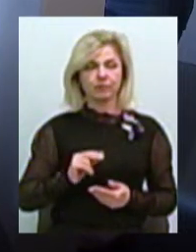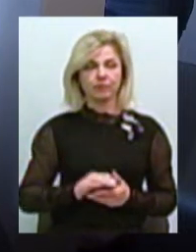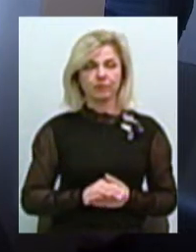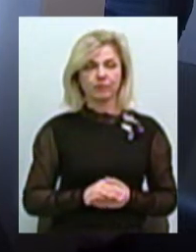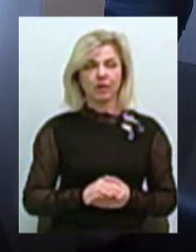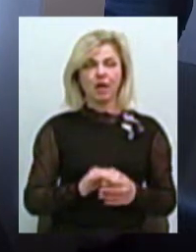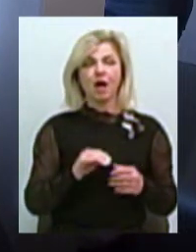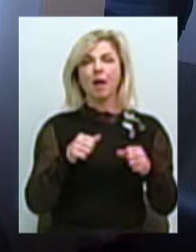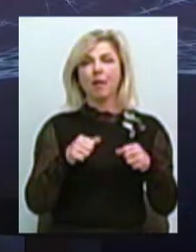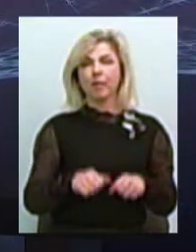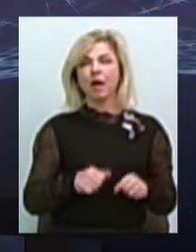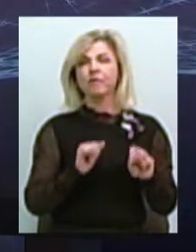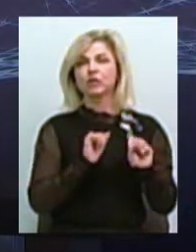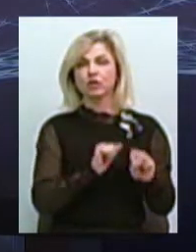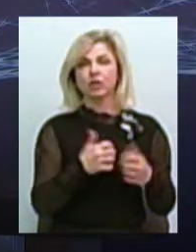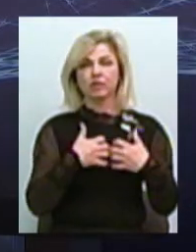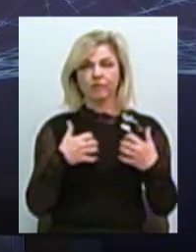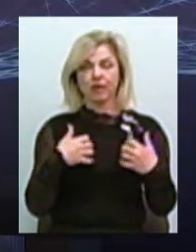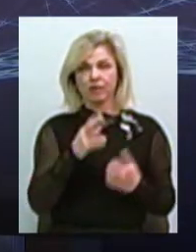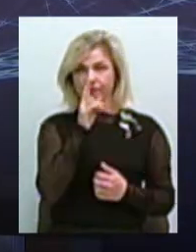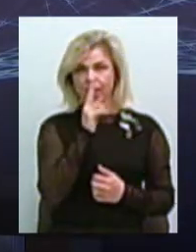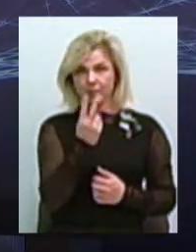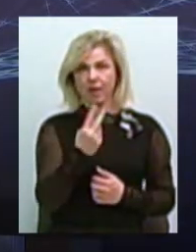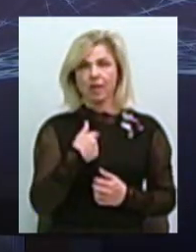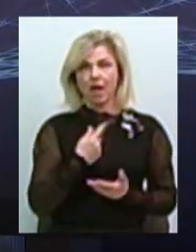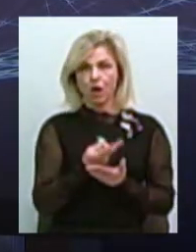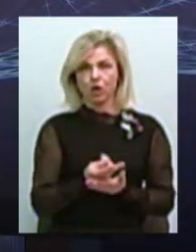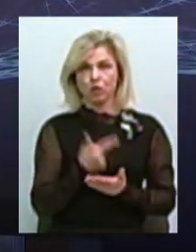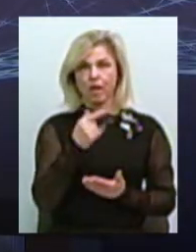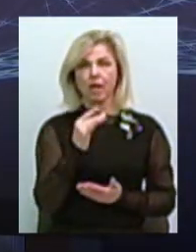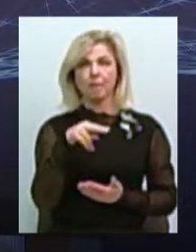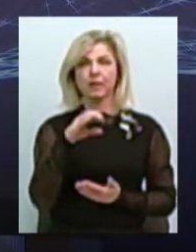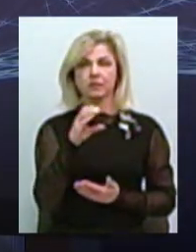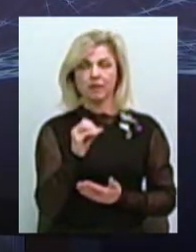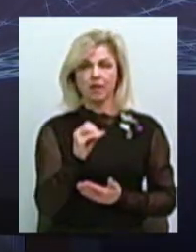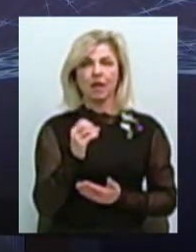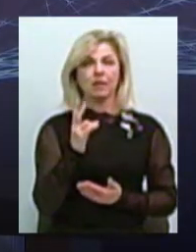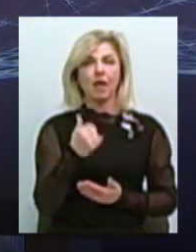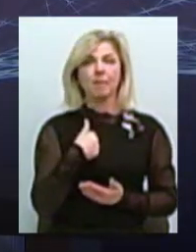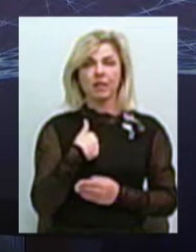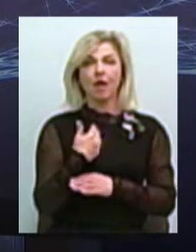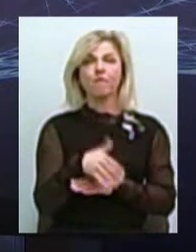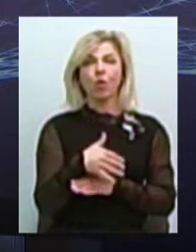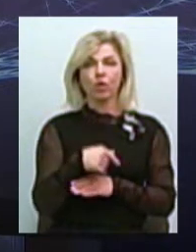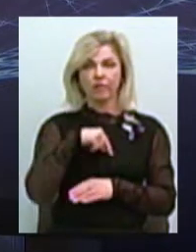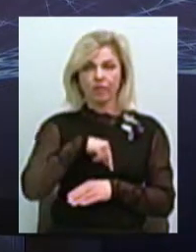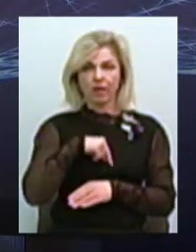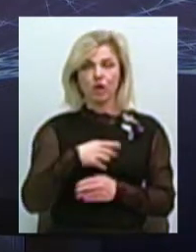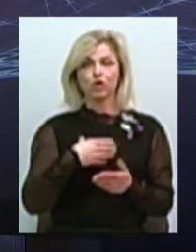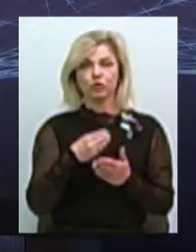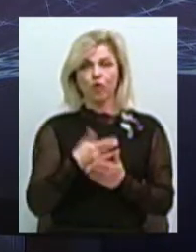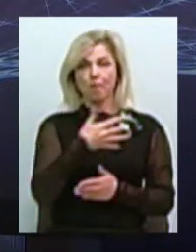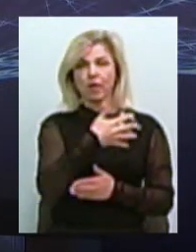тварин. Пожалуйста. Значит, 2 месяца я лежу в гипсе. На меня в доме, во дворе, собственно, 5-этажный